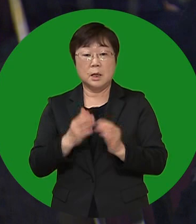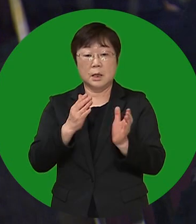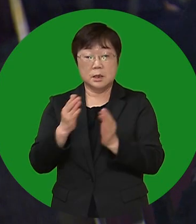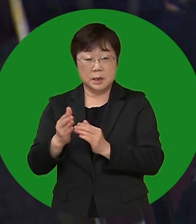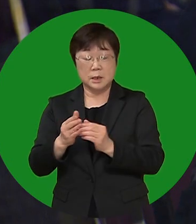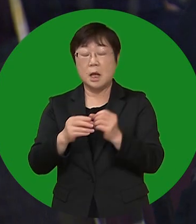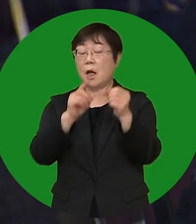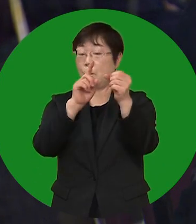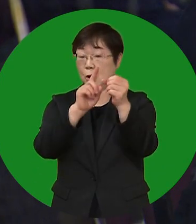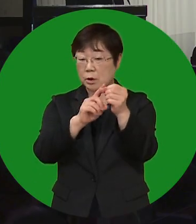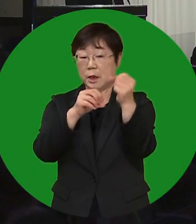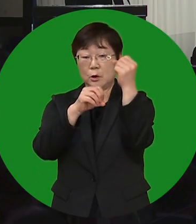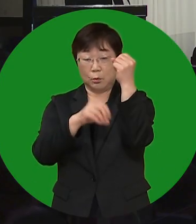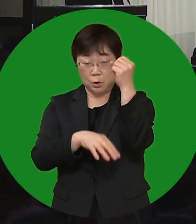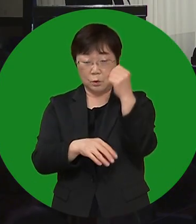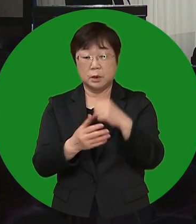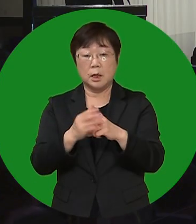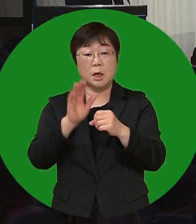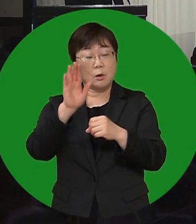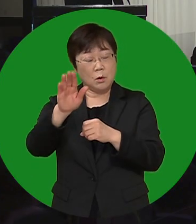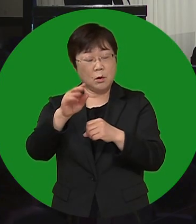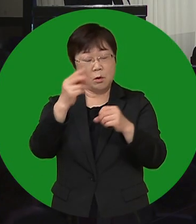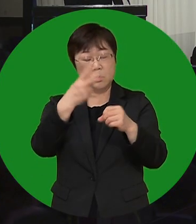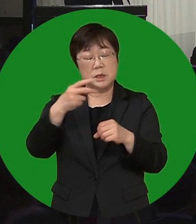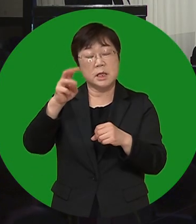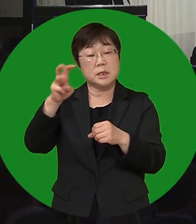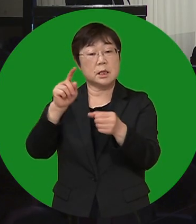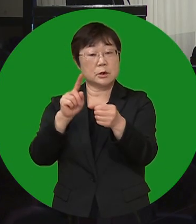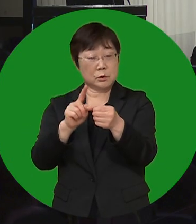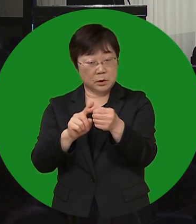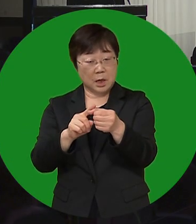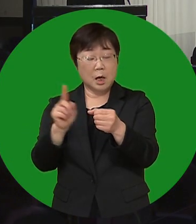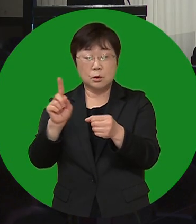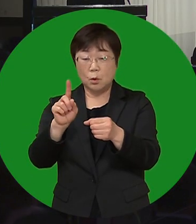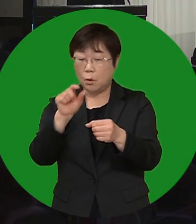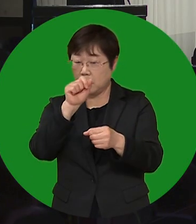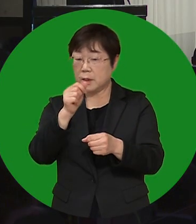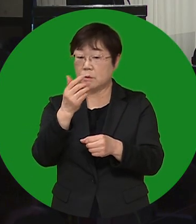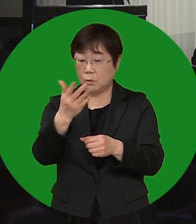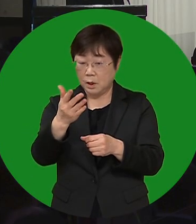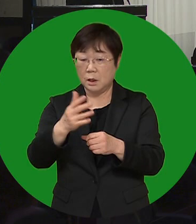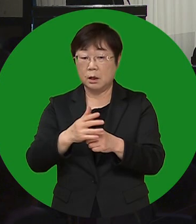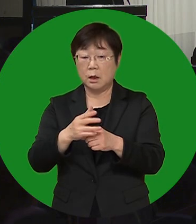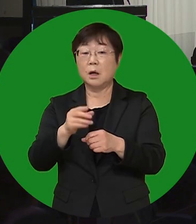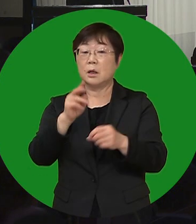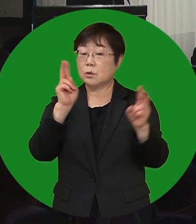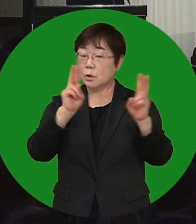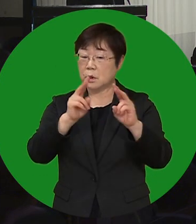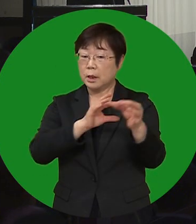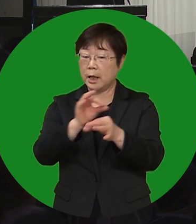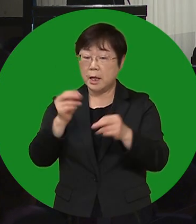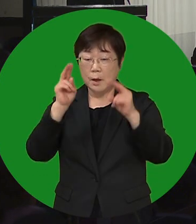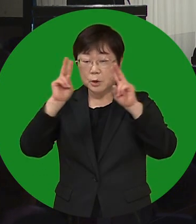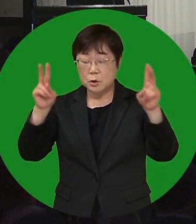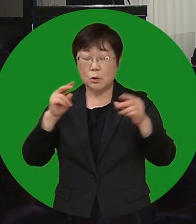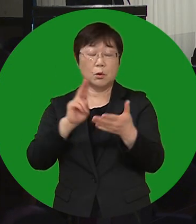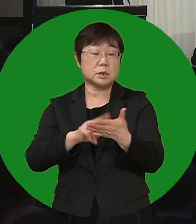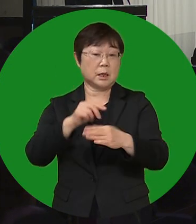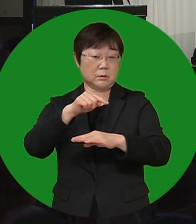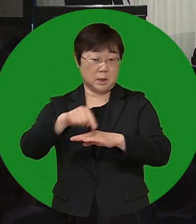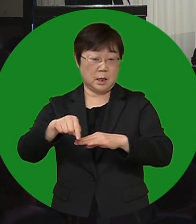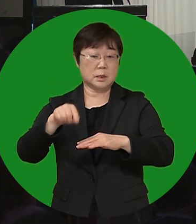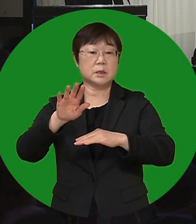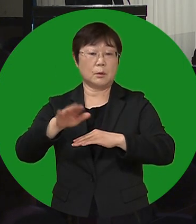このパスを起点としまして今後2030年に向けてどうありたいのか当社はその経営ビジョンを策定してござい